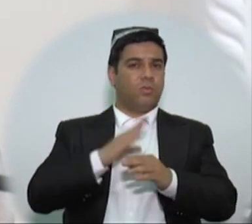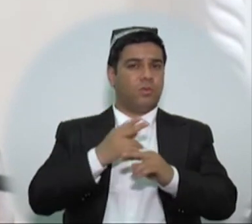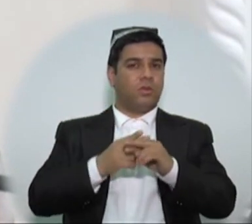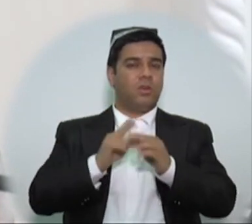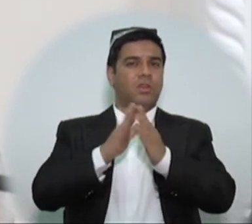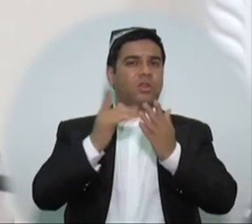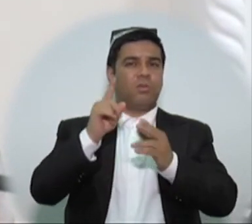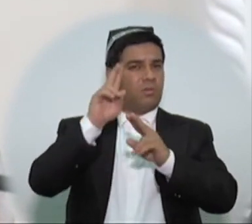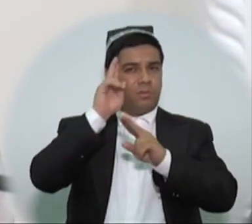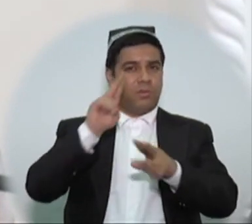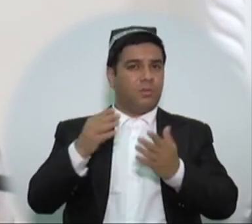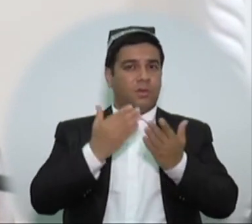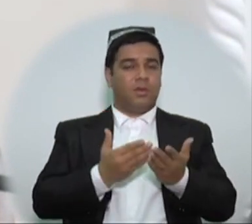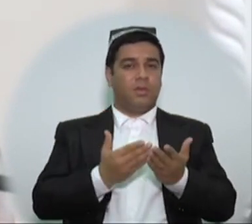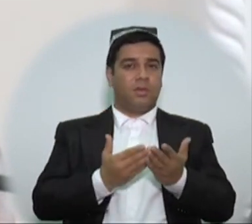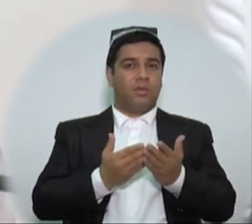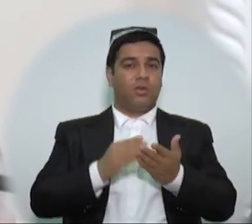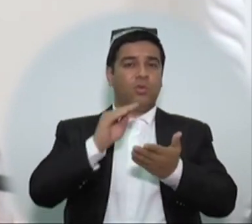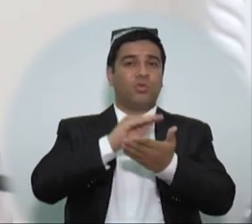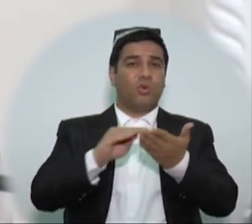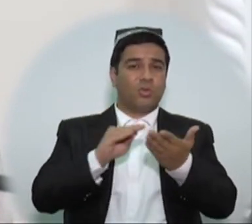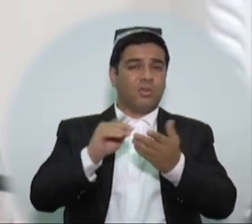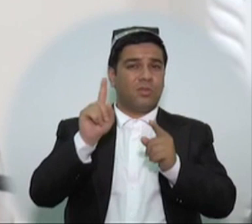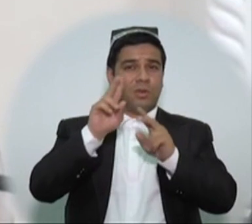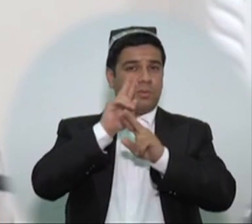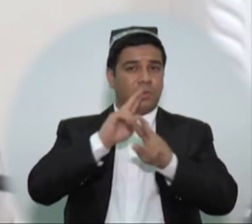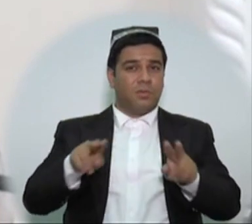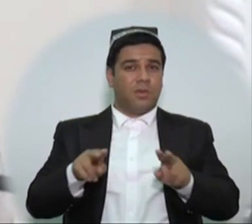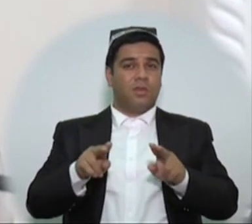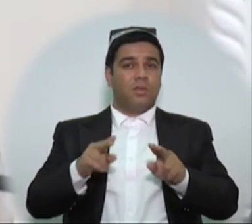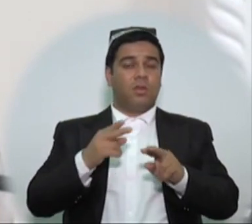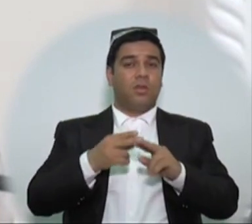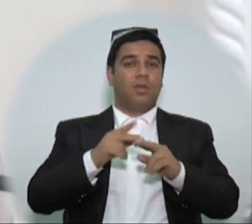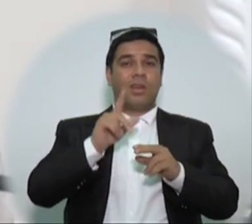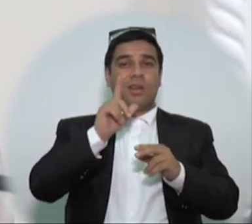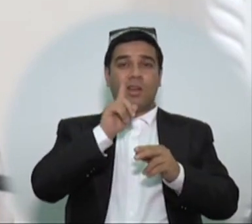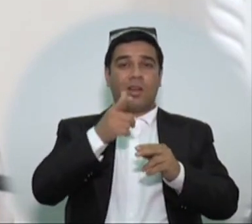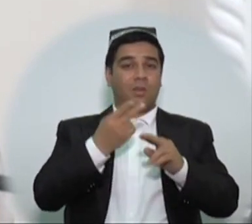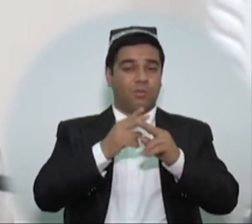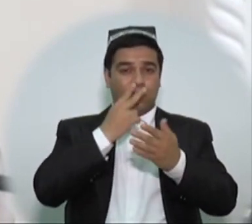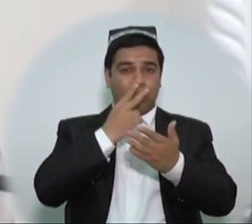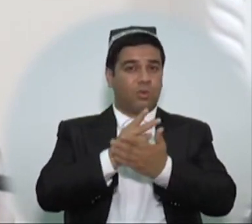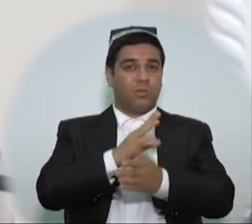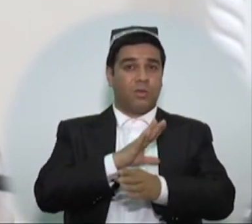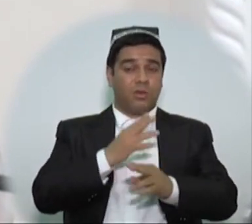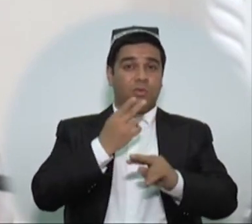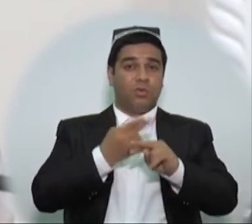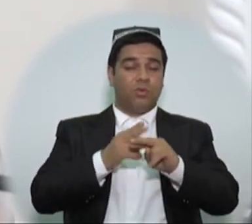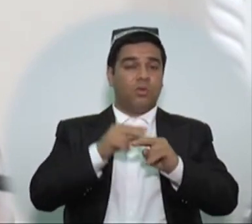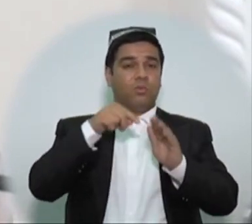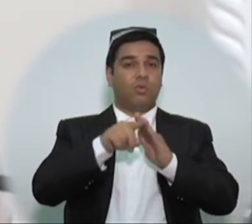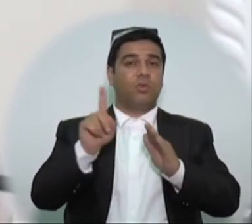Kitap nümaligini bilmeydi. Yazış nümaligini bilmeydi. Kalam körme gel. Şunun için bu